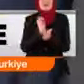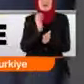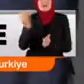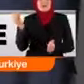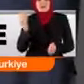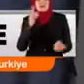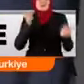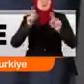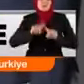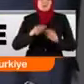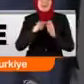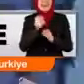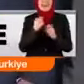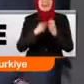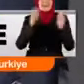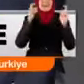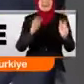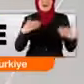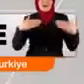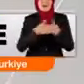akşamında görücüye çıktı